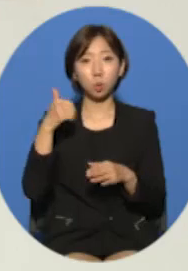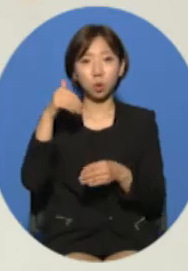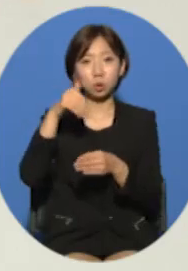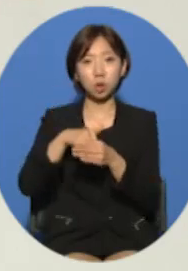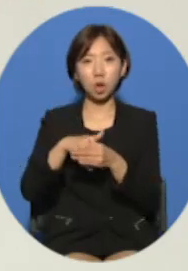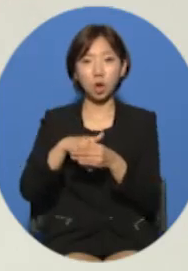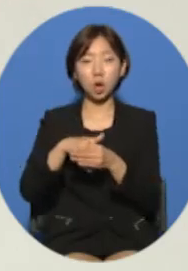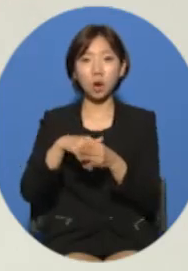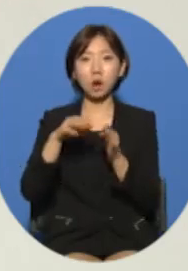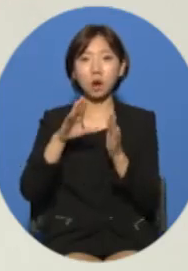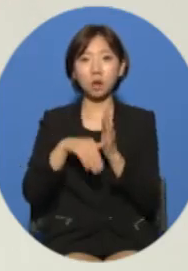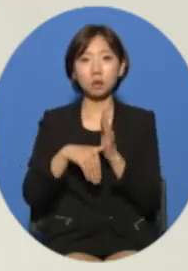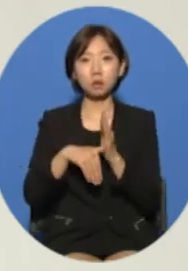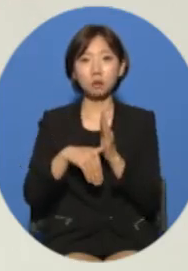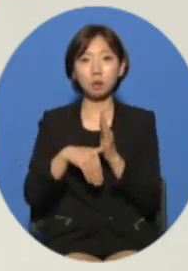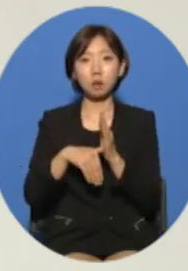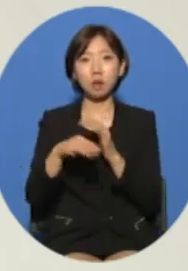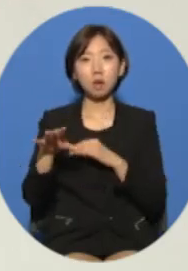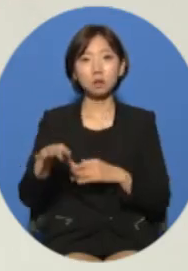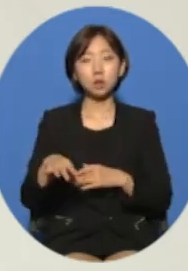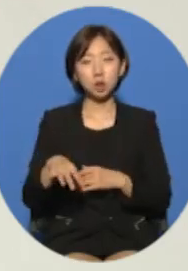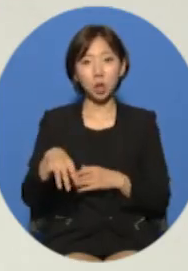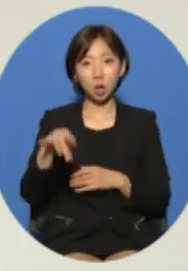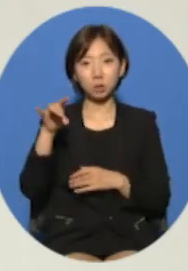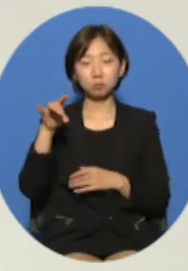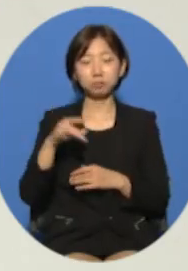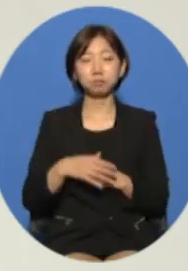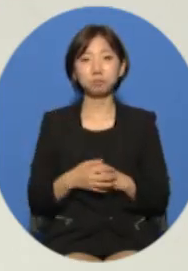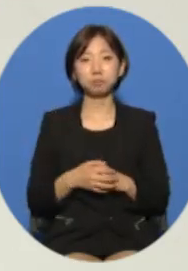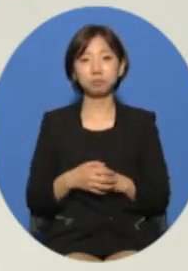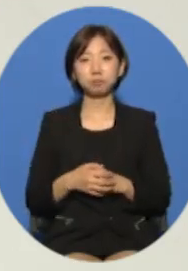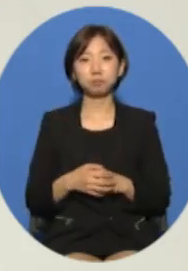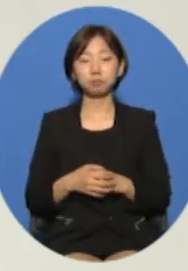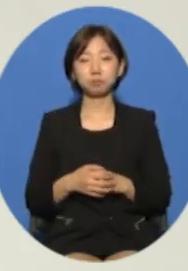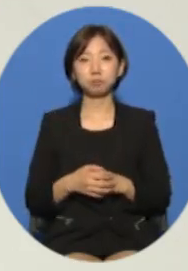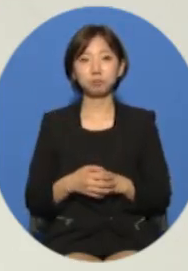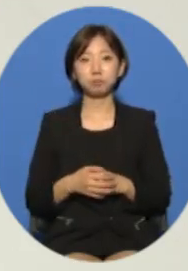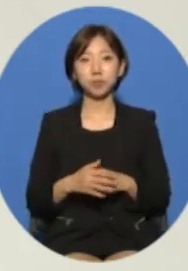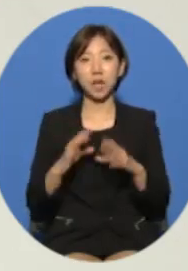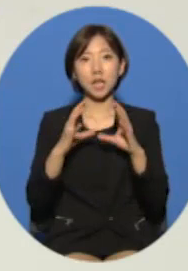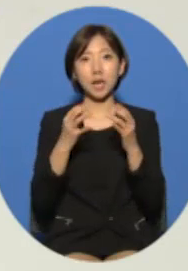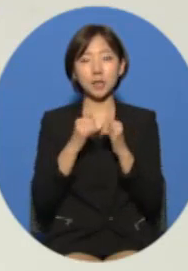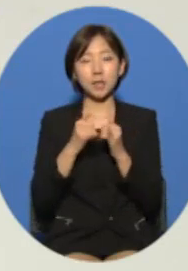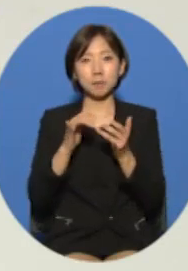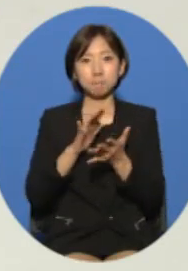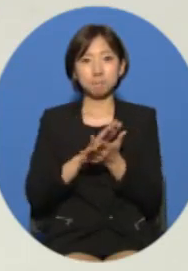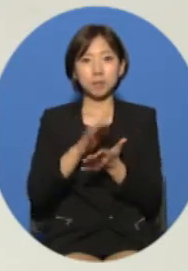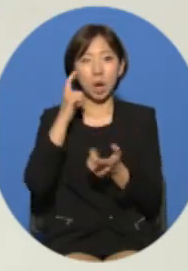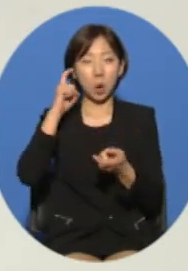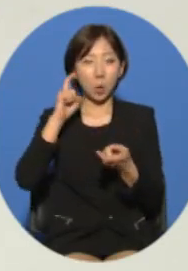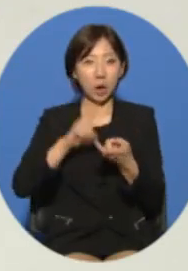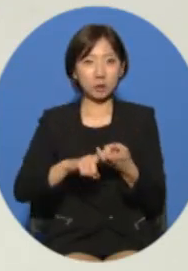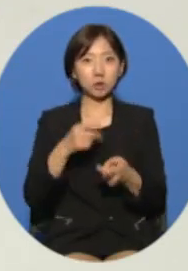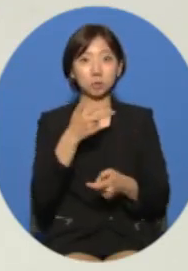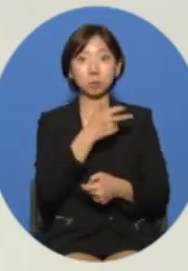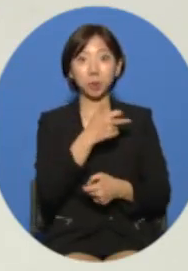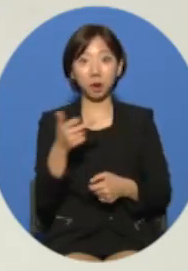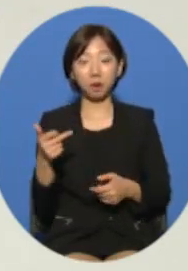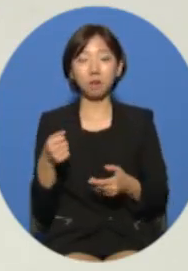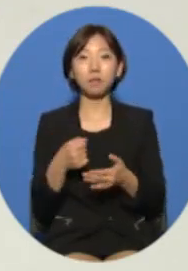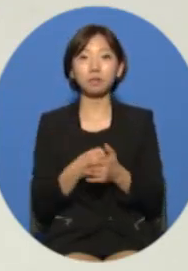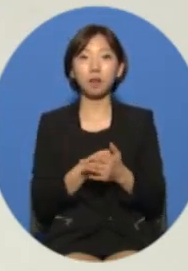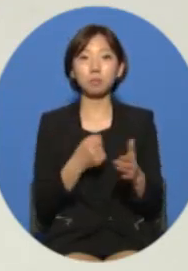선거에서는 처음으로, 그 대통령 선거에서는 처음이었거든요. 그랬죠. 예, 네, 그래서 네. 이제 그 국민들의 열기가 상당히 뜨거웠습니다. 네. 그래서